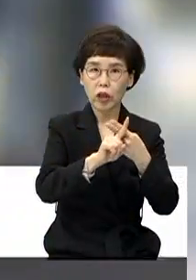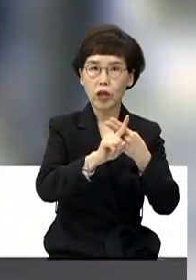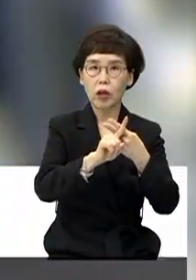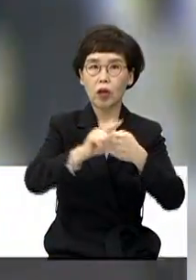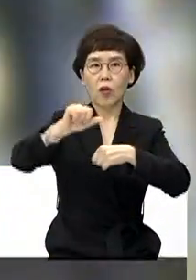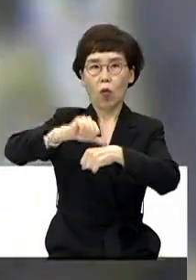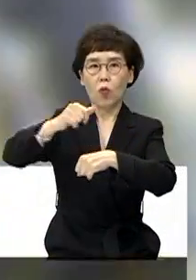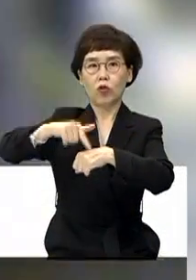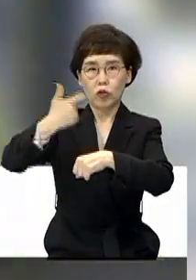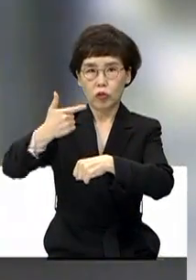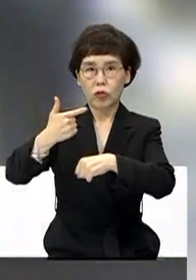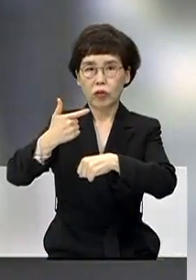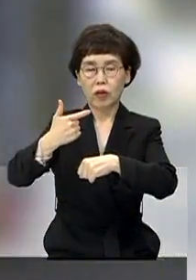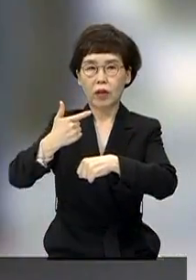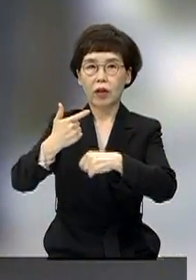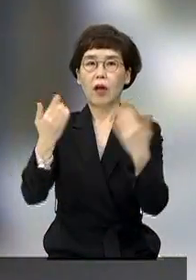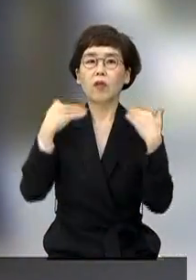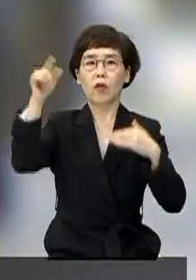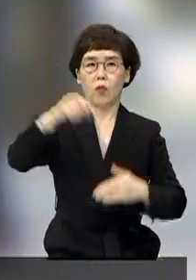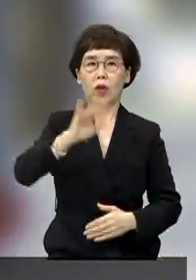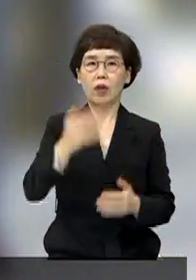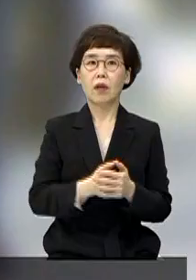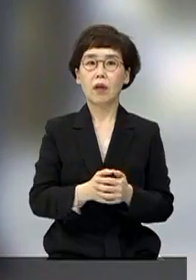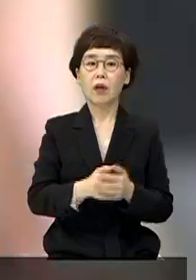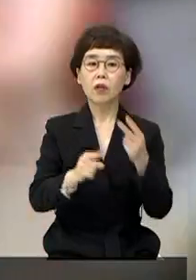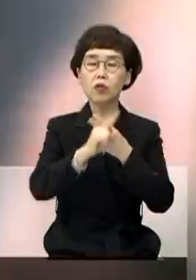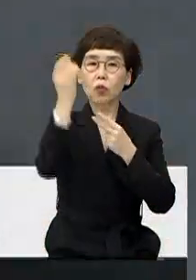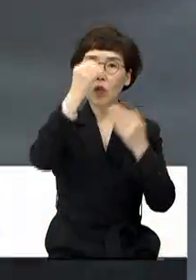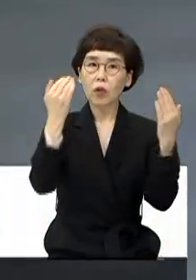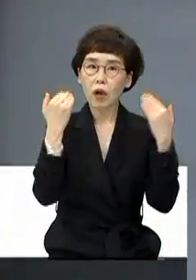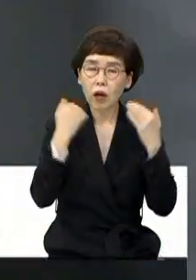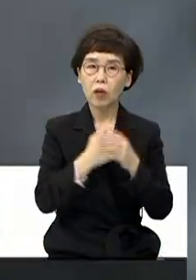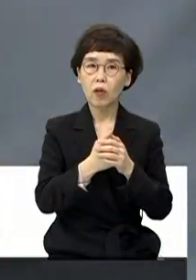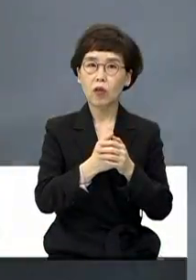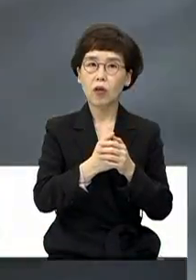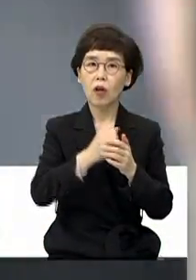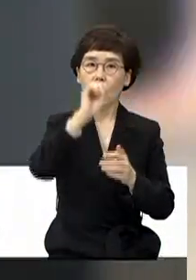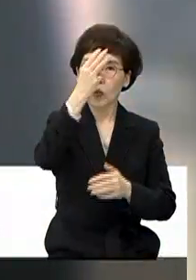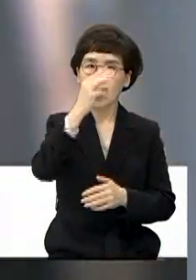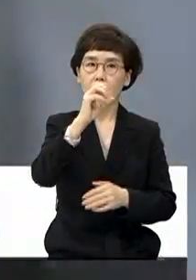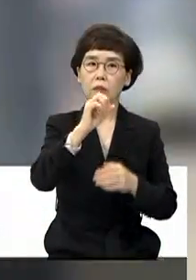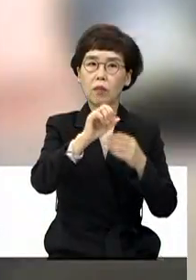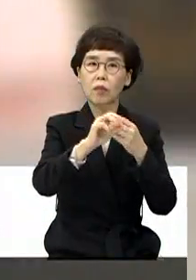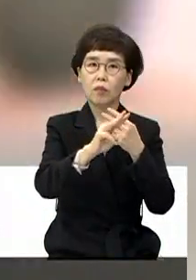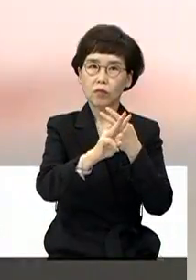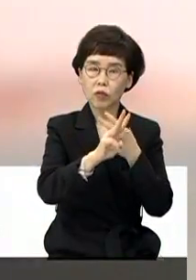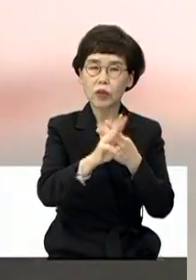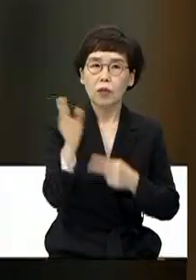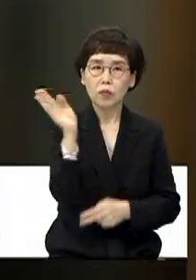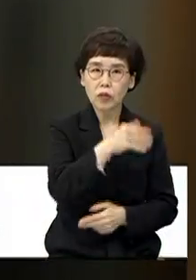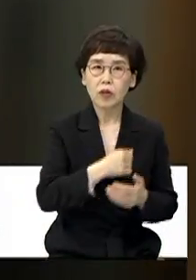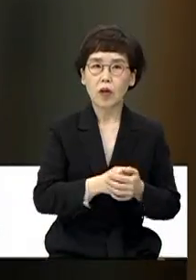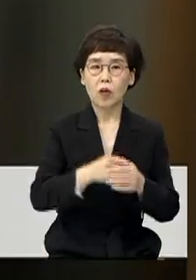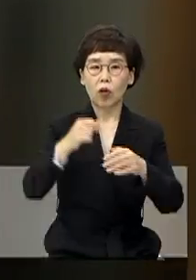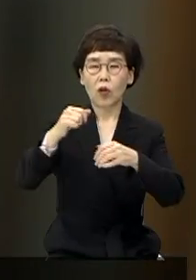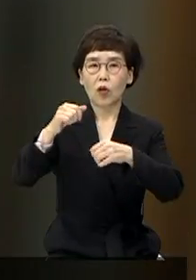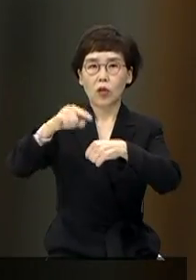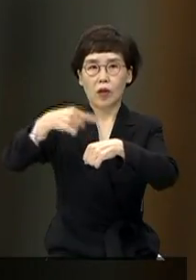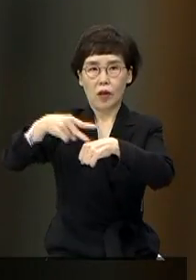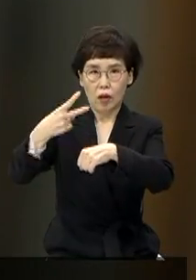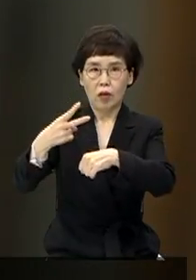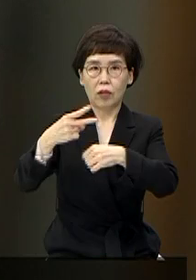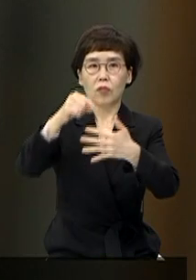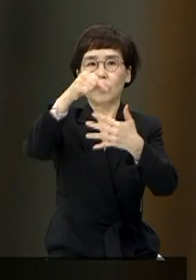5, 6학년이 등교를 하게 됩니다. 중고등학교는 고학년부터, 초등학교는 저학년부터 순차적으로 등교를 시작하는